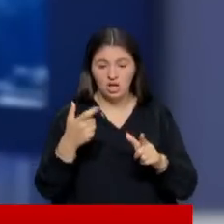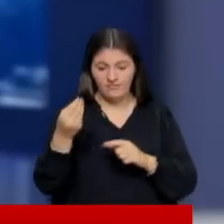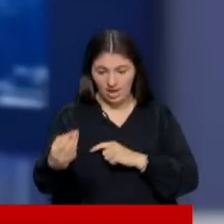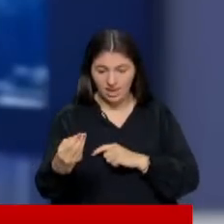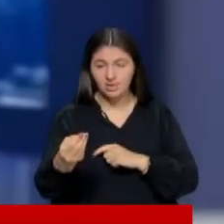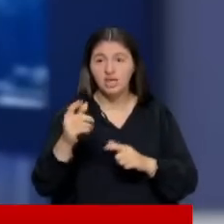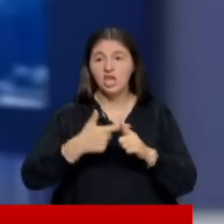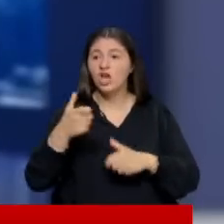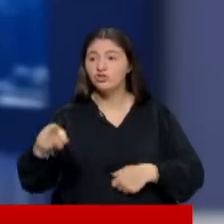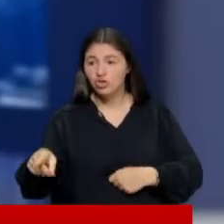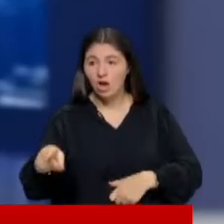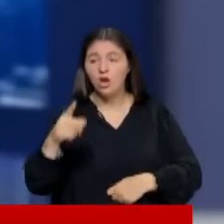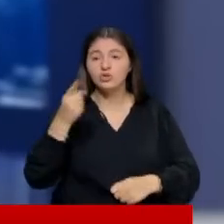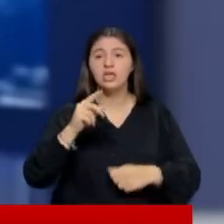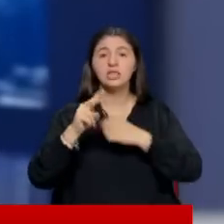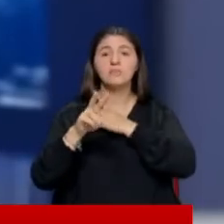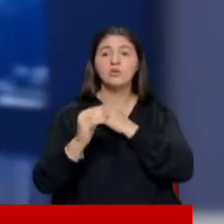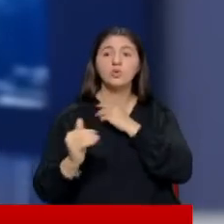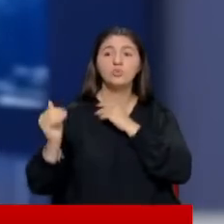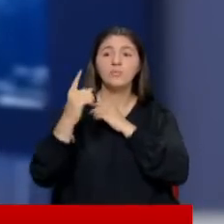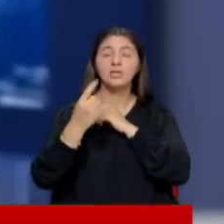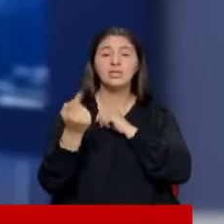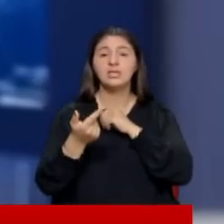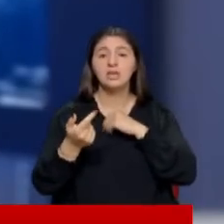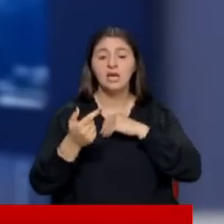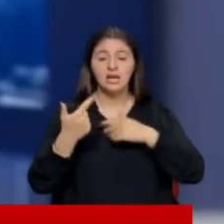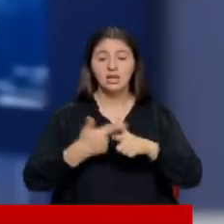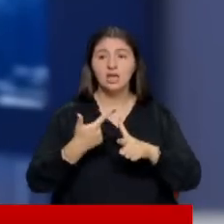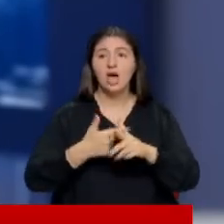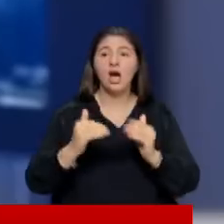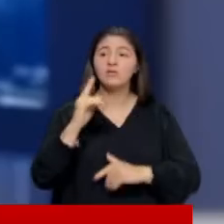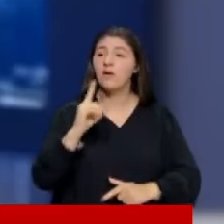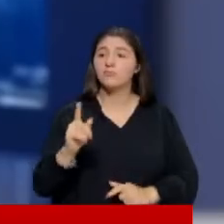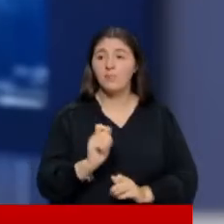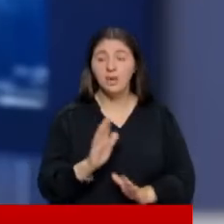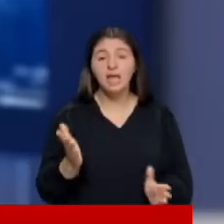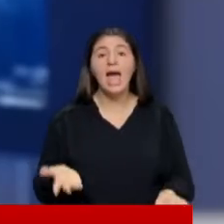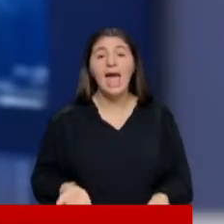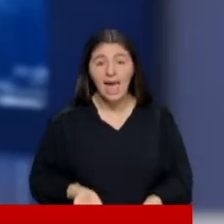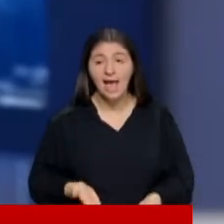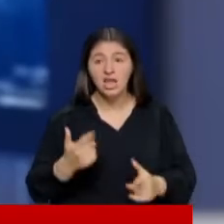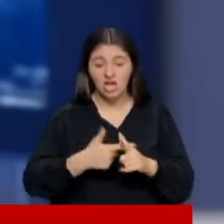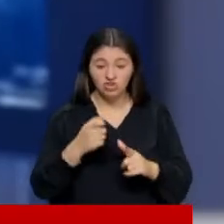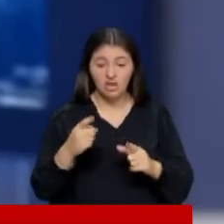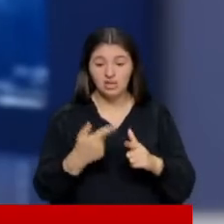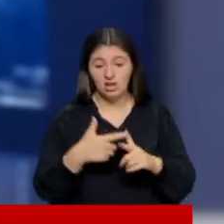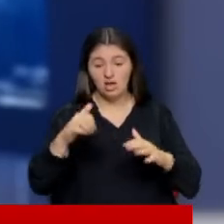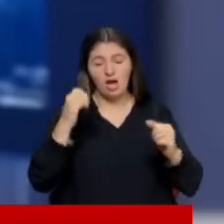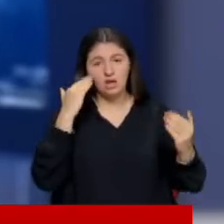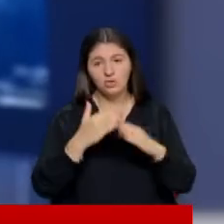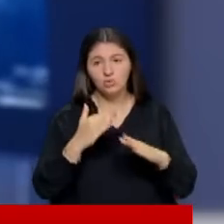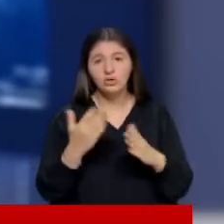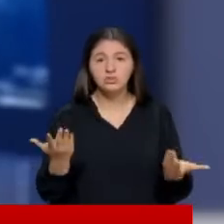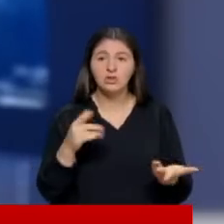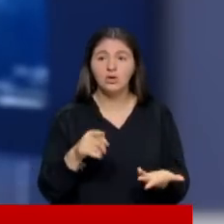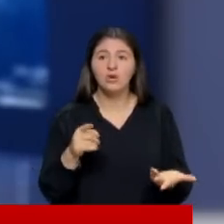kiracısına %25'in üzerinde bir kira artışını dikte edemez Dolayısıyla Eğer kiracıyla kiralayan anlaşıyorsa